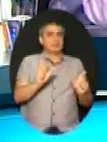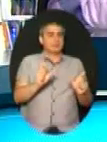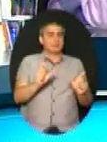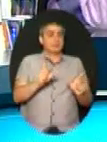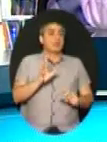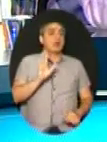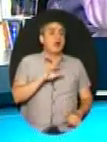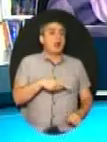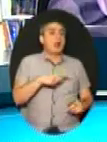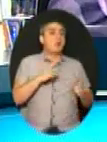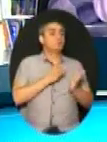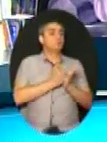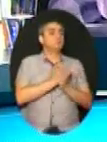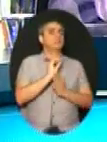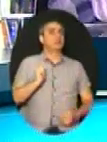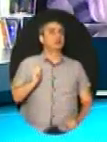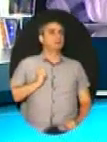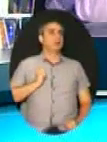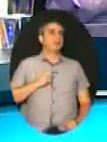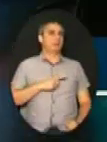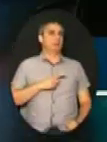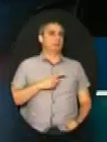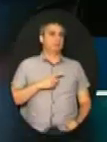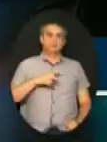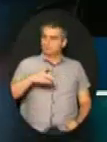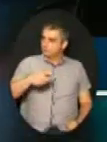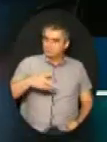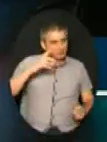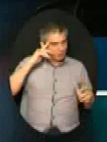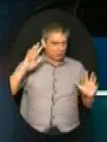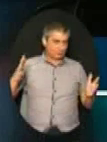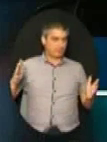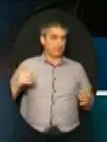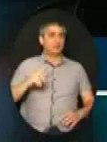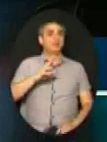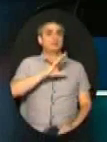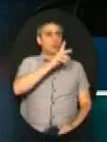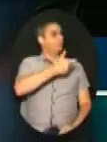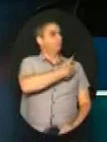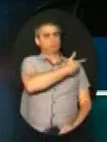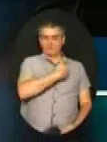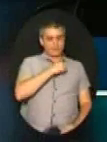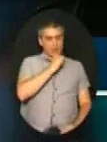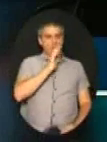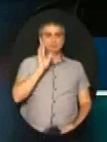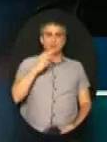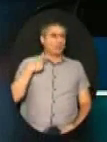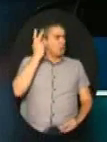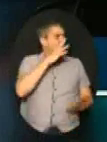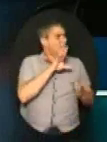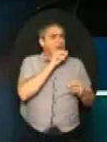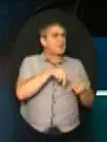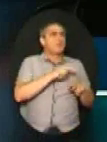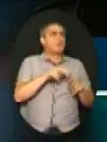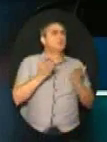ומגן על המוסר של צבא הגנה לישראל. אז אתה יודע מה? יריב, רגע, שנייה. מפנים לו את הדעות, אני לא רוצה... לא הבנתם מה הייתם, מה